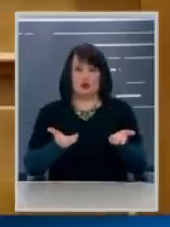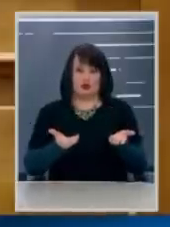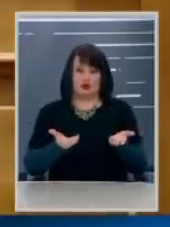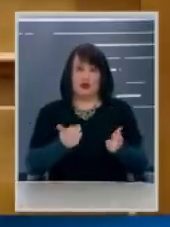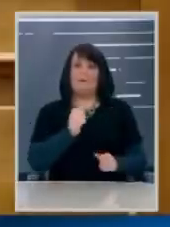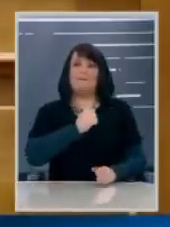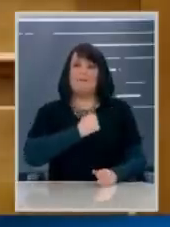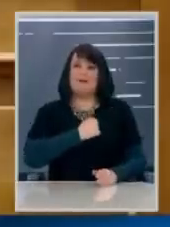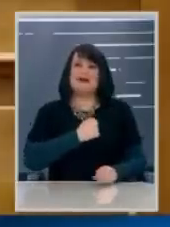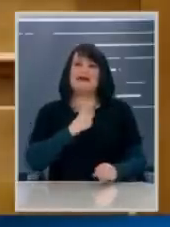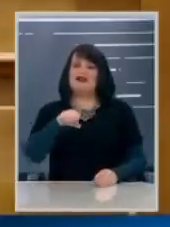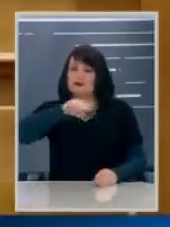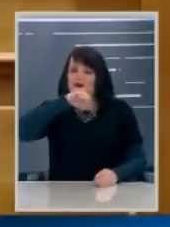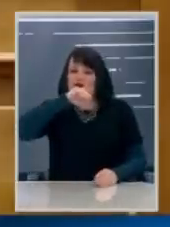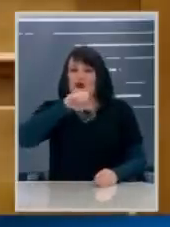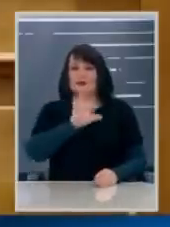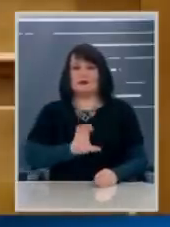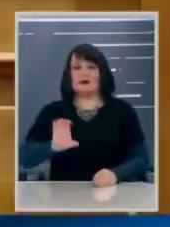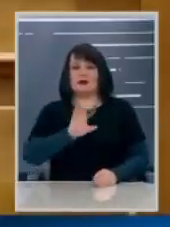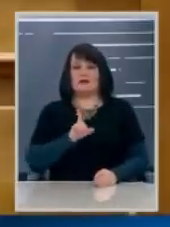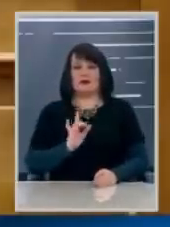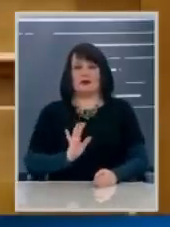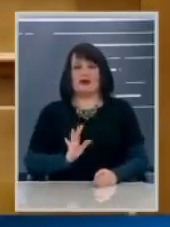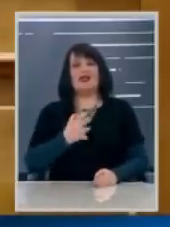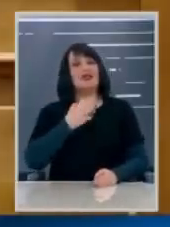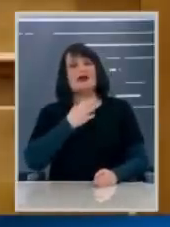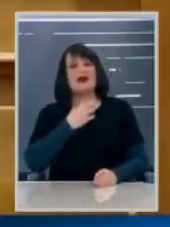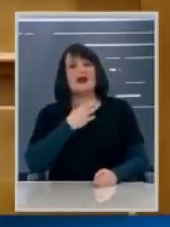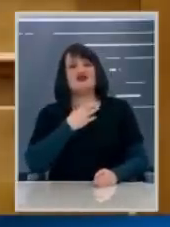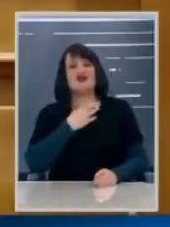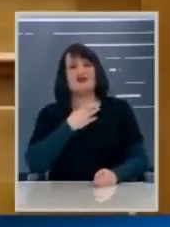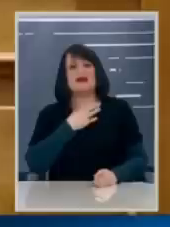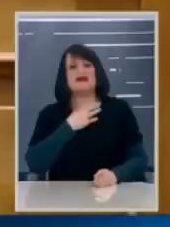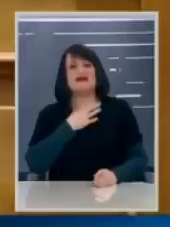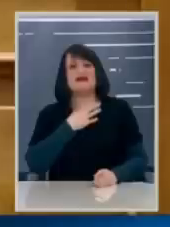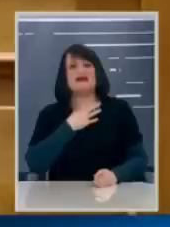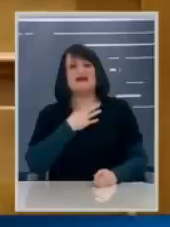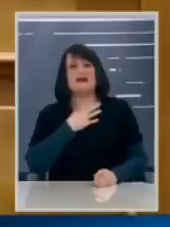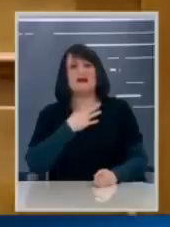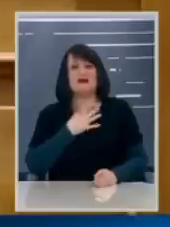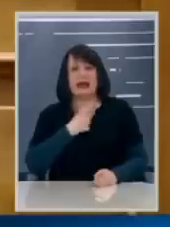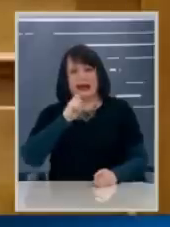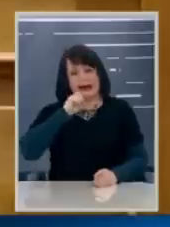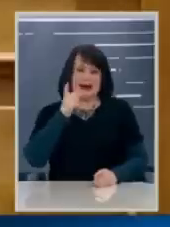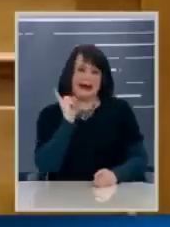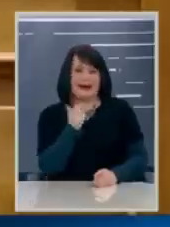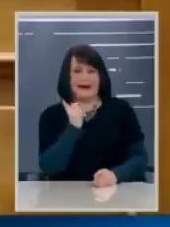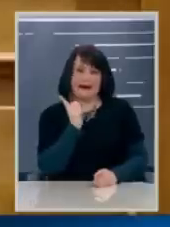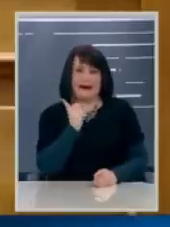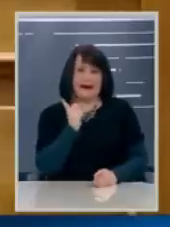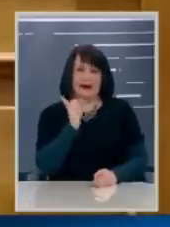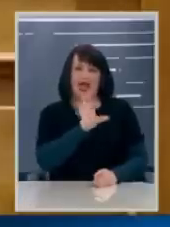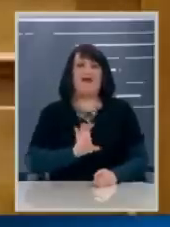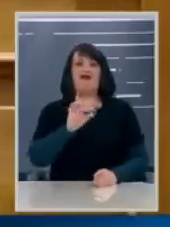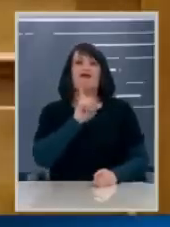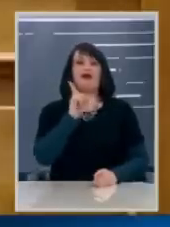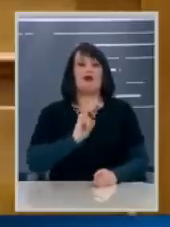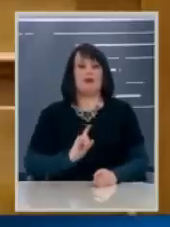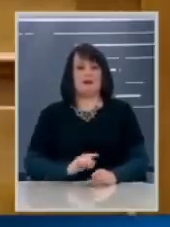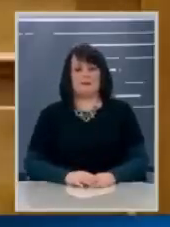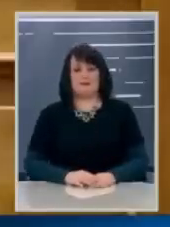Ευρώ και στην Ευρώπη. Δεν χρειάζεται μια κυβέρνηση που να απειλούμε ανά πάσα στιγμή τους ξένους. Ξέρετε όλοι από το 9 ότι αν κάναμε